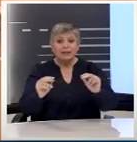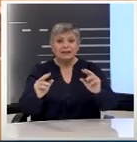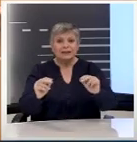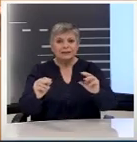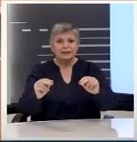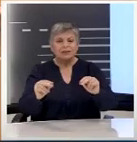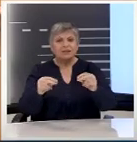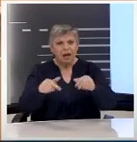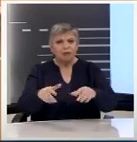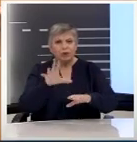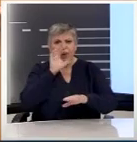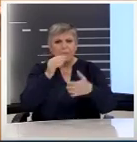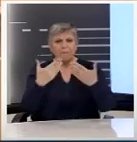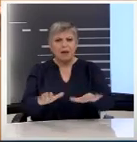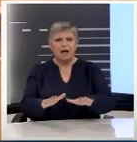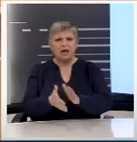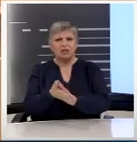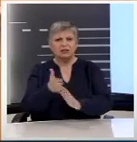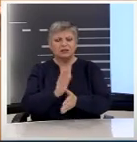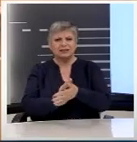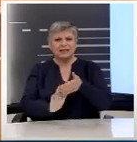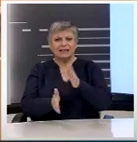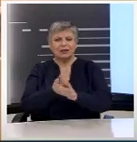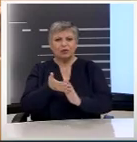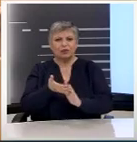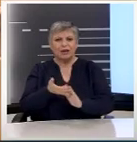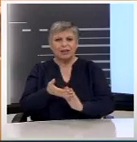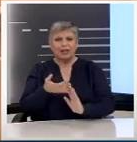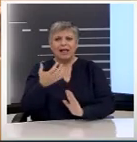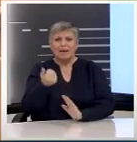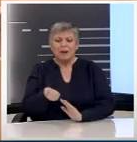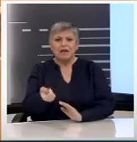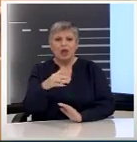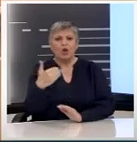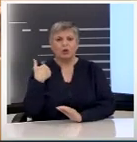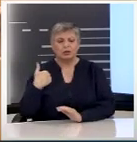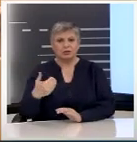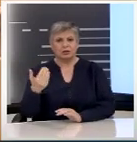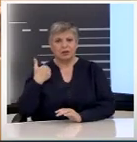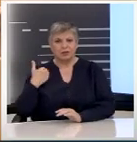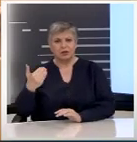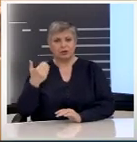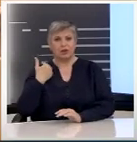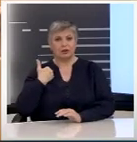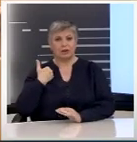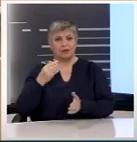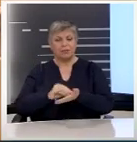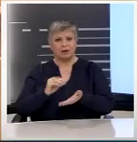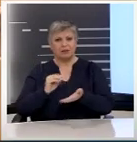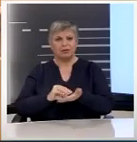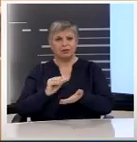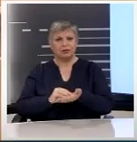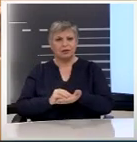περισσότερες? Δεν καταλαβαίνουμε δηλαδή τα ερωτήματα αυτά αναπάντητα από τη